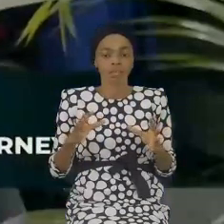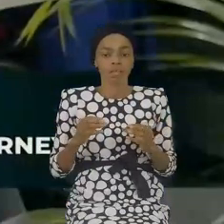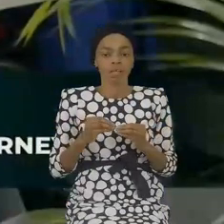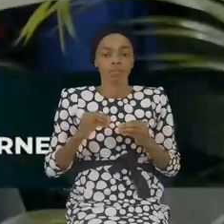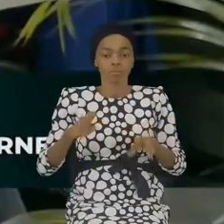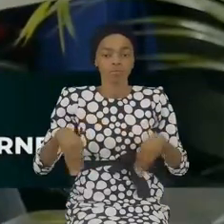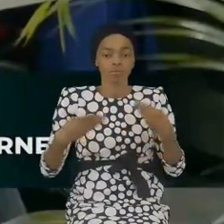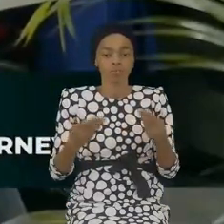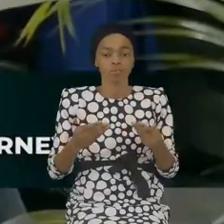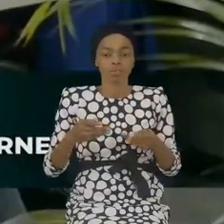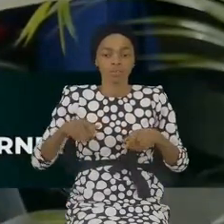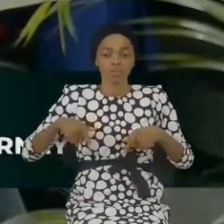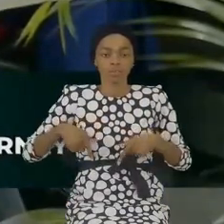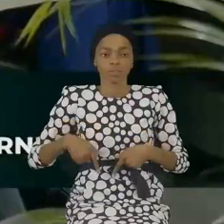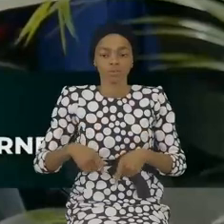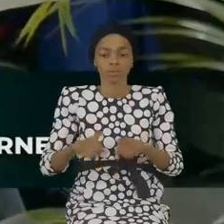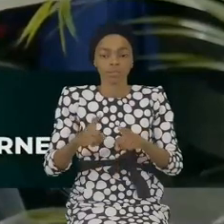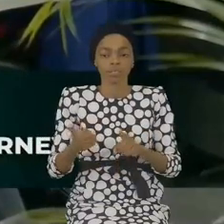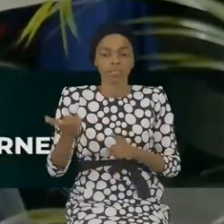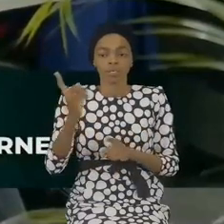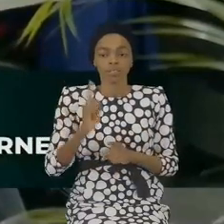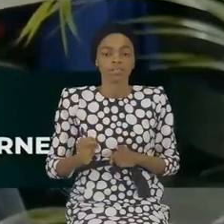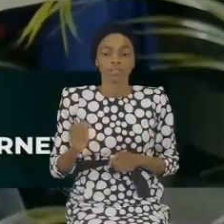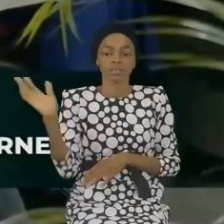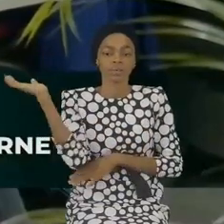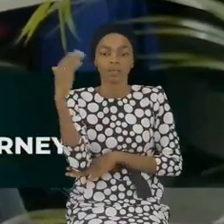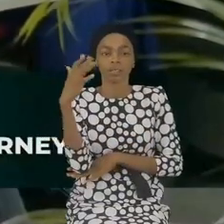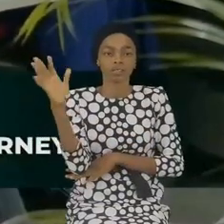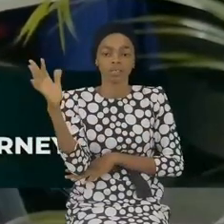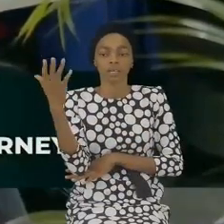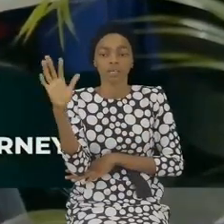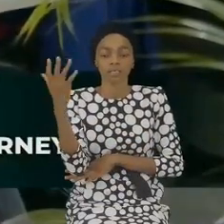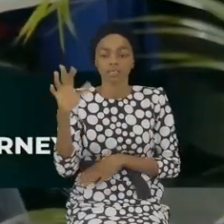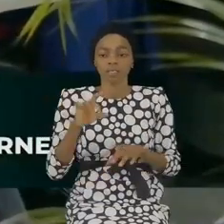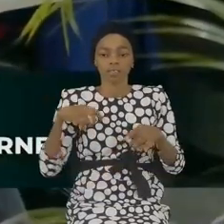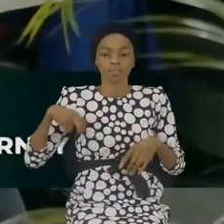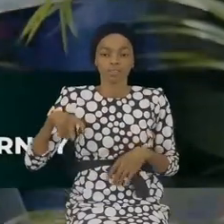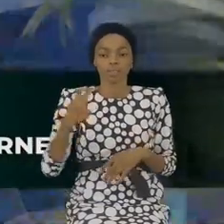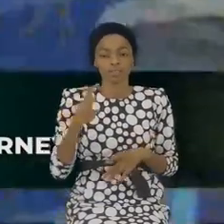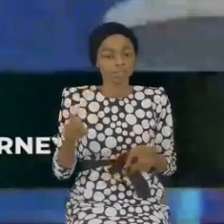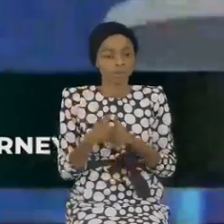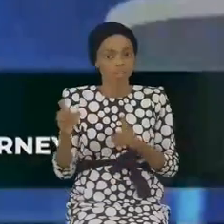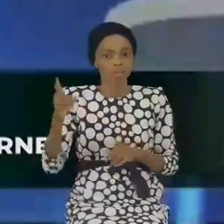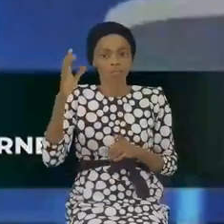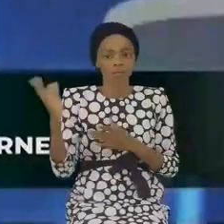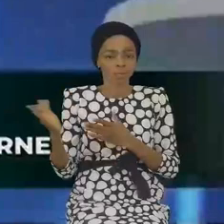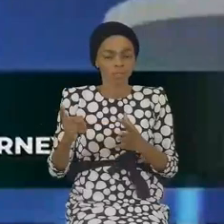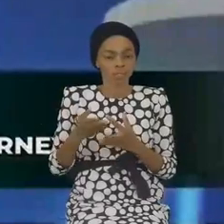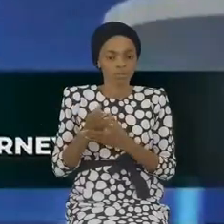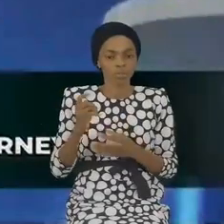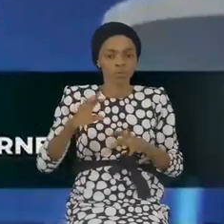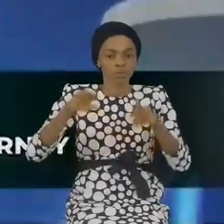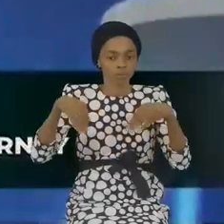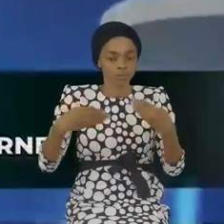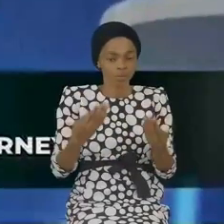désert. Comme il les conduisait, il a également pourvu à tous leurs besoins. Mais c'était